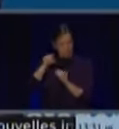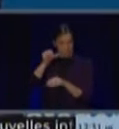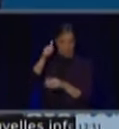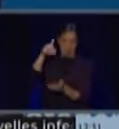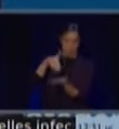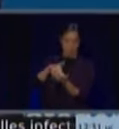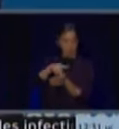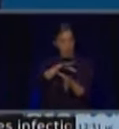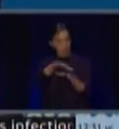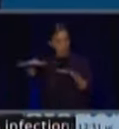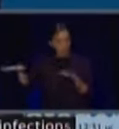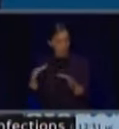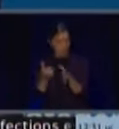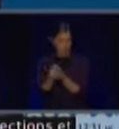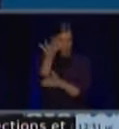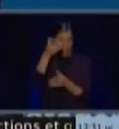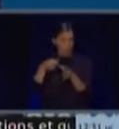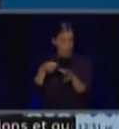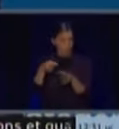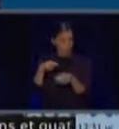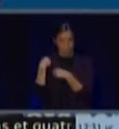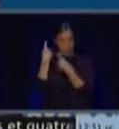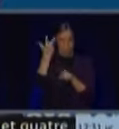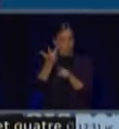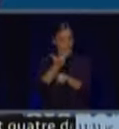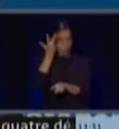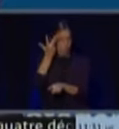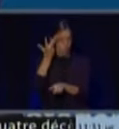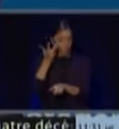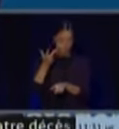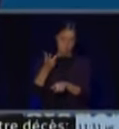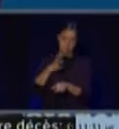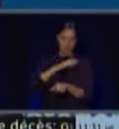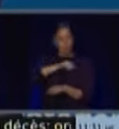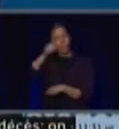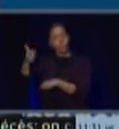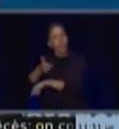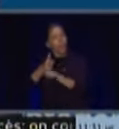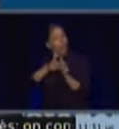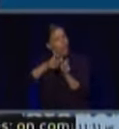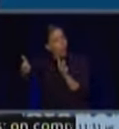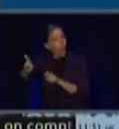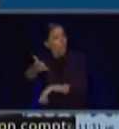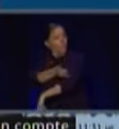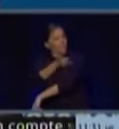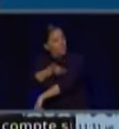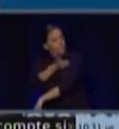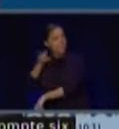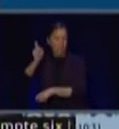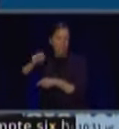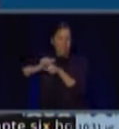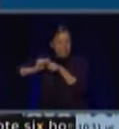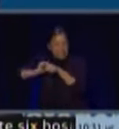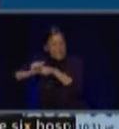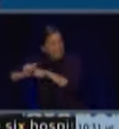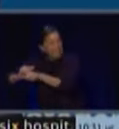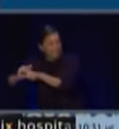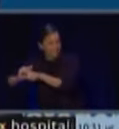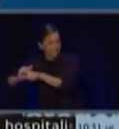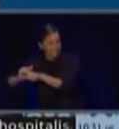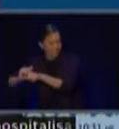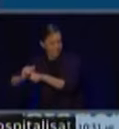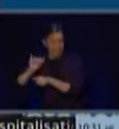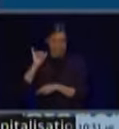des choses qu'il faut regarder, c'est comment on peut ramener les infirmières retraitées au travail avec